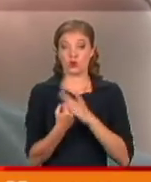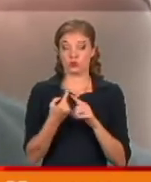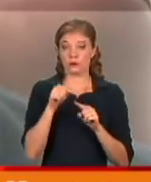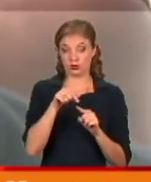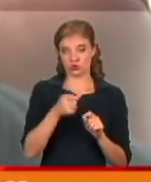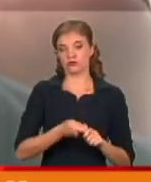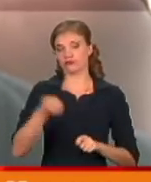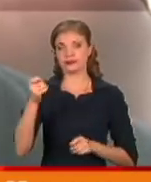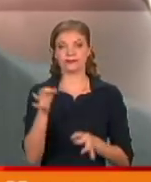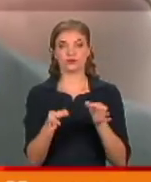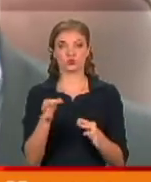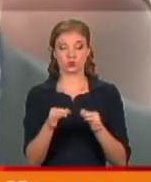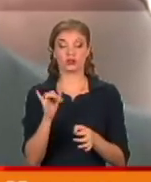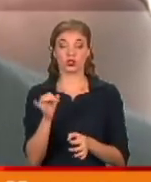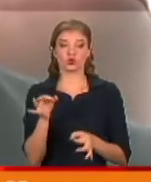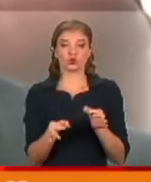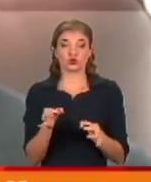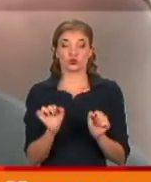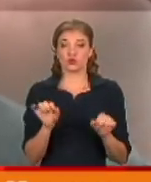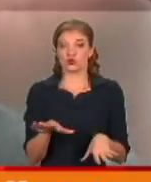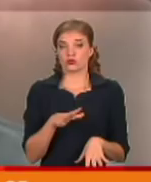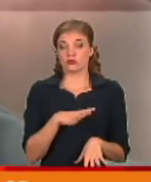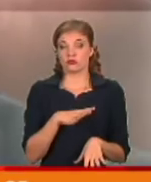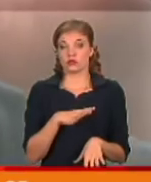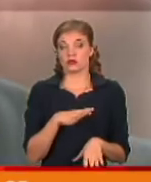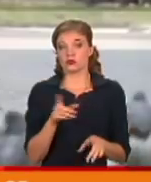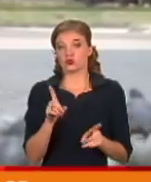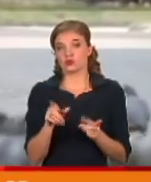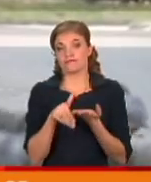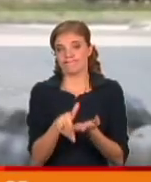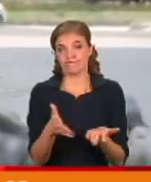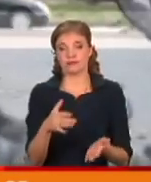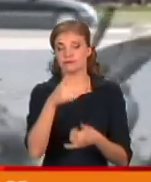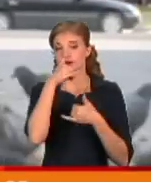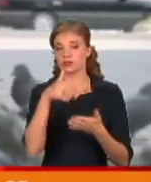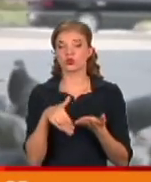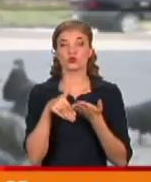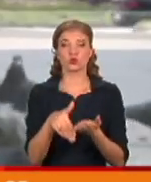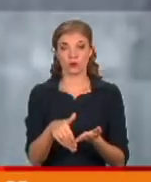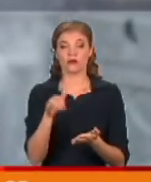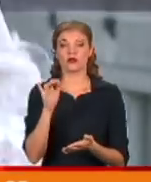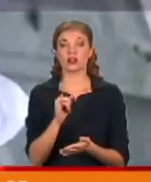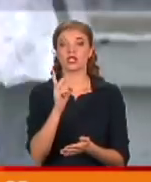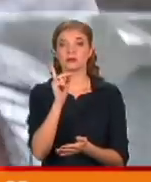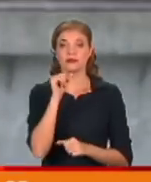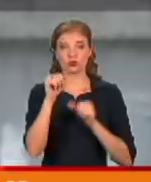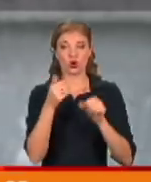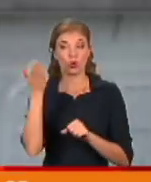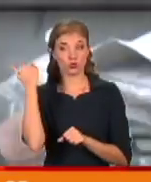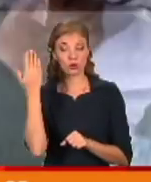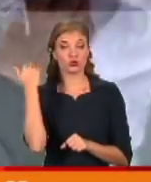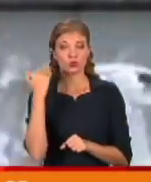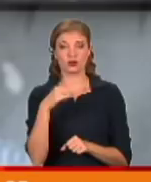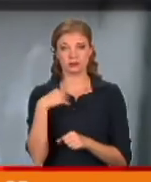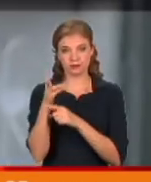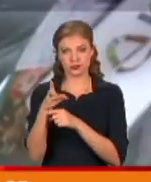цього подавати в суд. І тоді суд, я не знаю, може якимось чином зможе зобов'язати. Не змогли допомогти урядники півтора року тому. Тоді